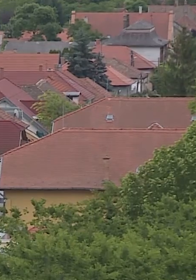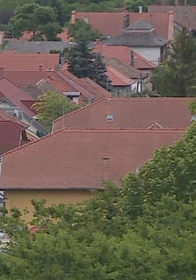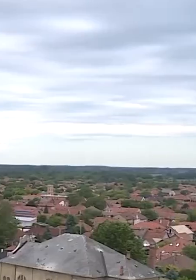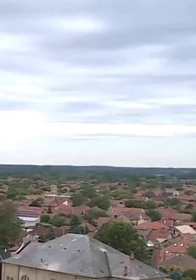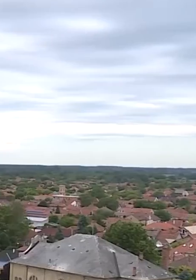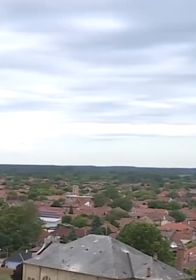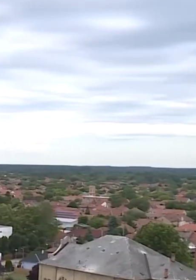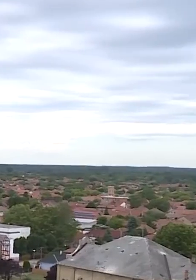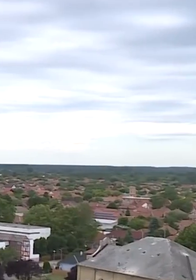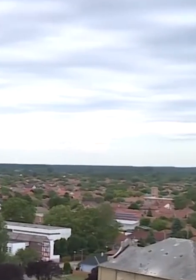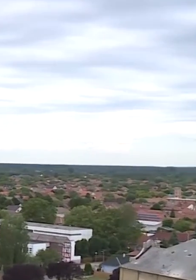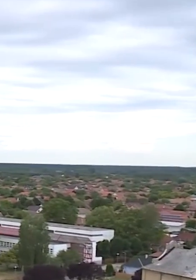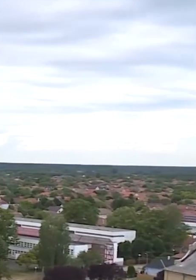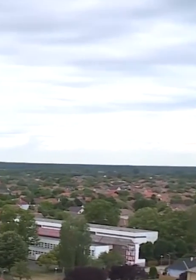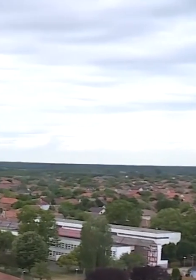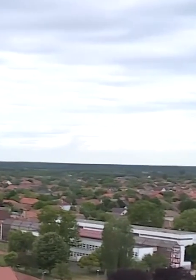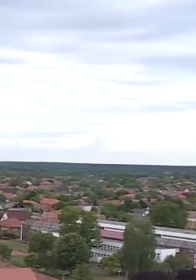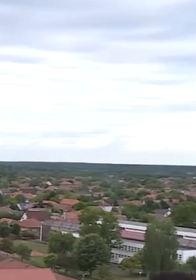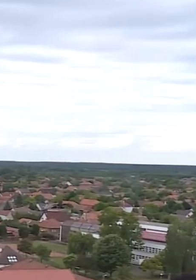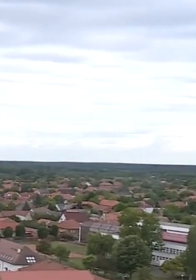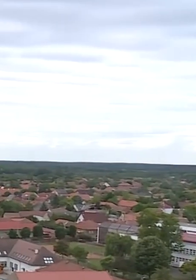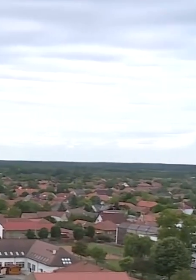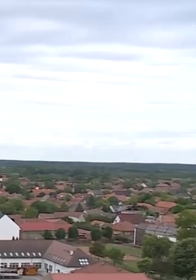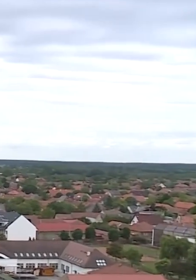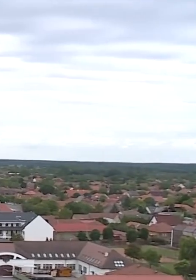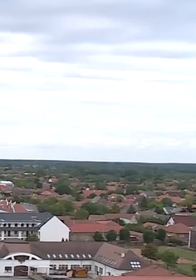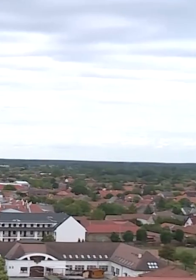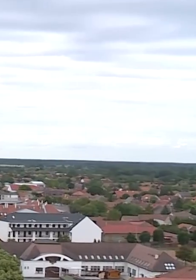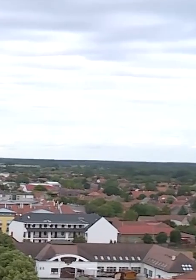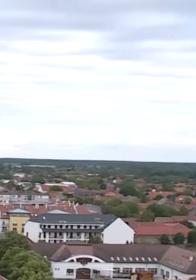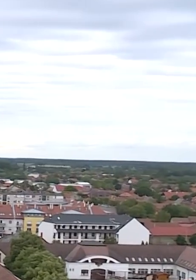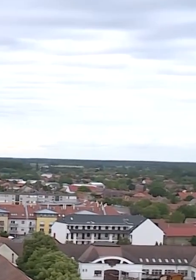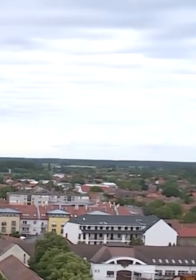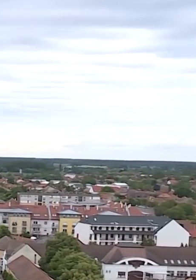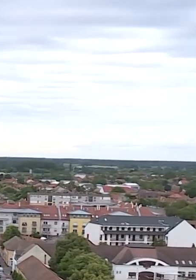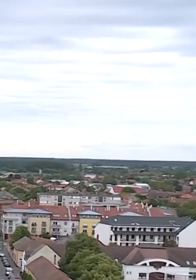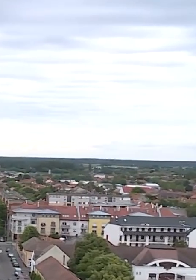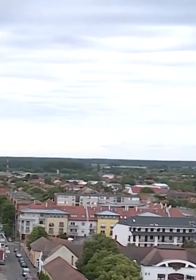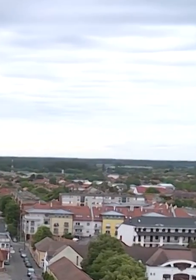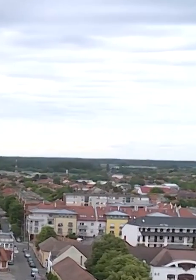találkoztak, és 117-en olyanok, akik igazolt betegek, és otthonukban gyógyulnak.